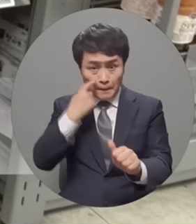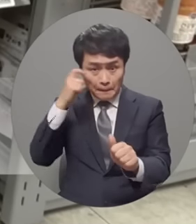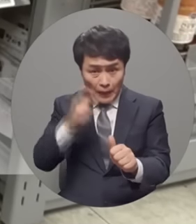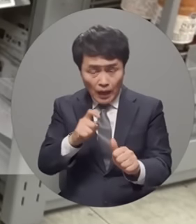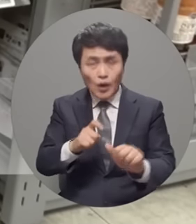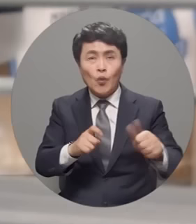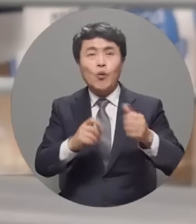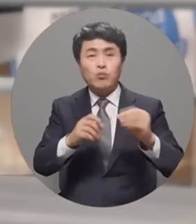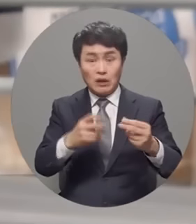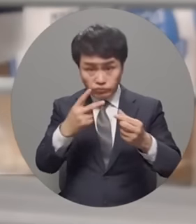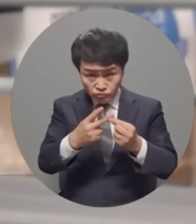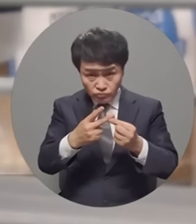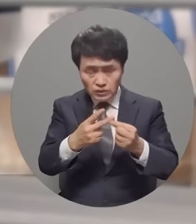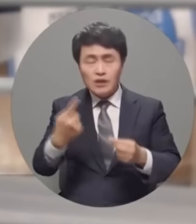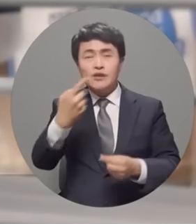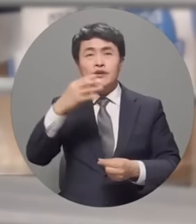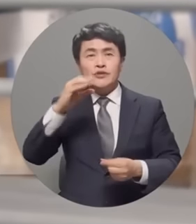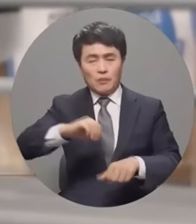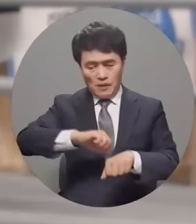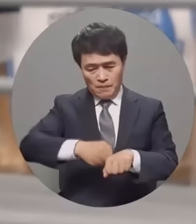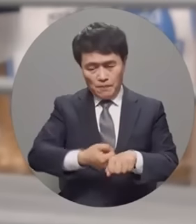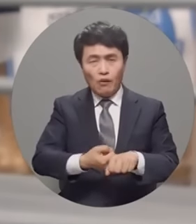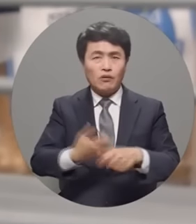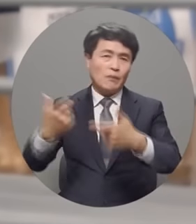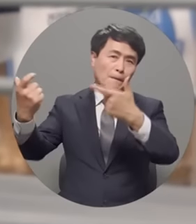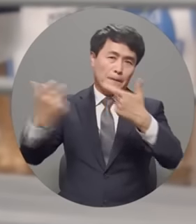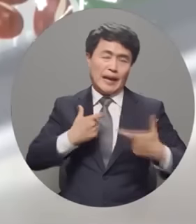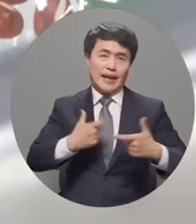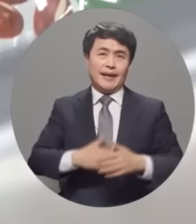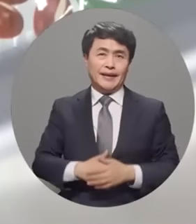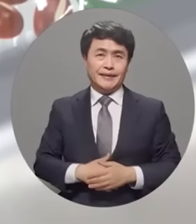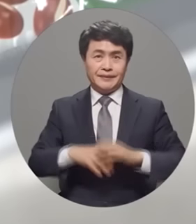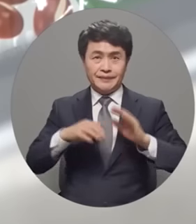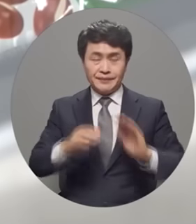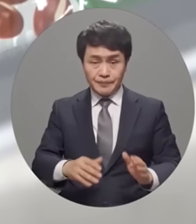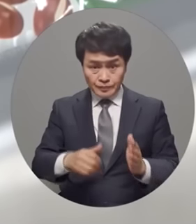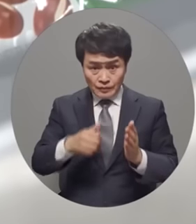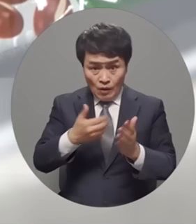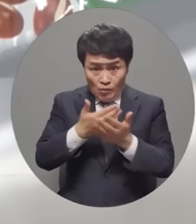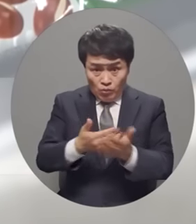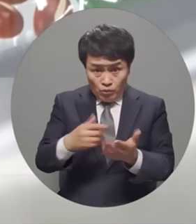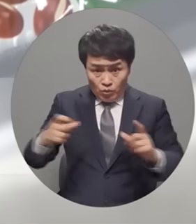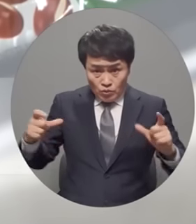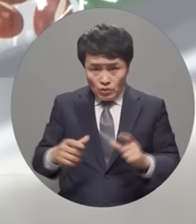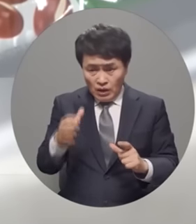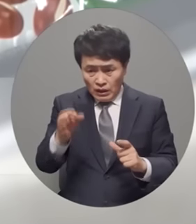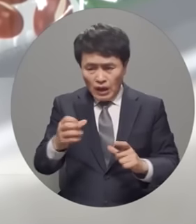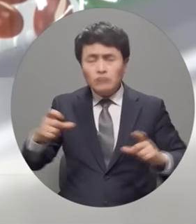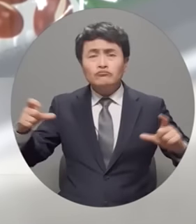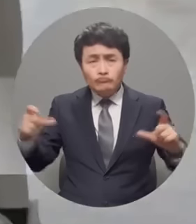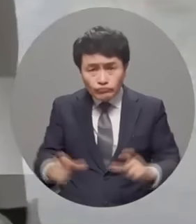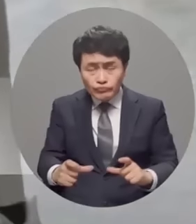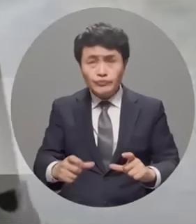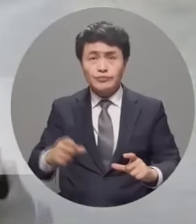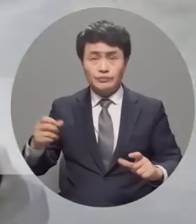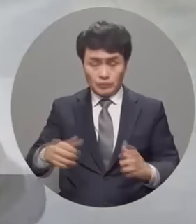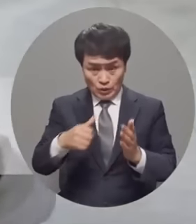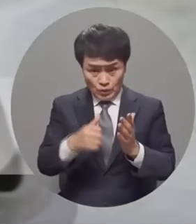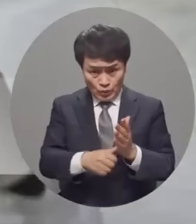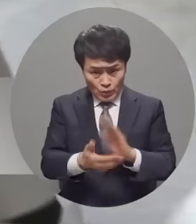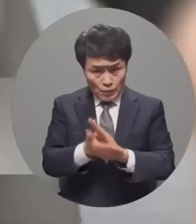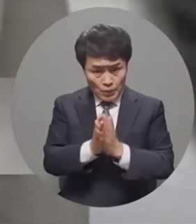원, 두 번째부터는 1천만 원의 과태료가 부과됩니다. 다만 용량을 줄이면서 가격도 함께 낮추거나 용량의